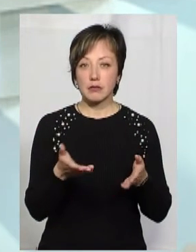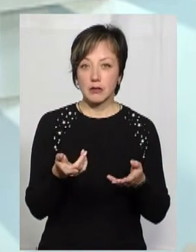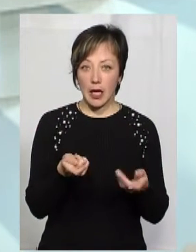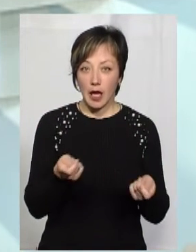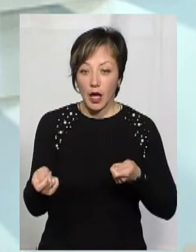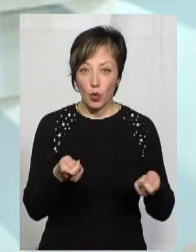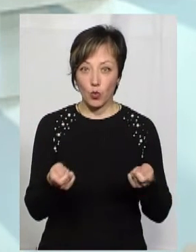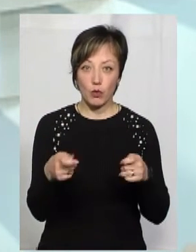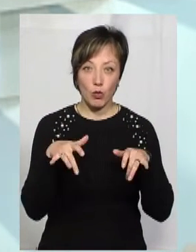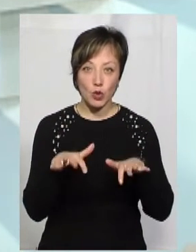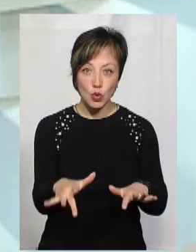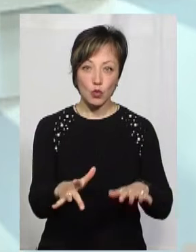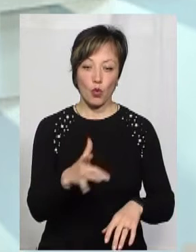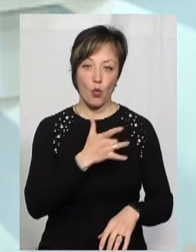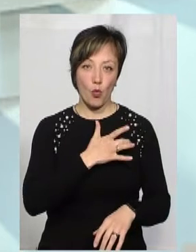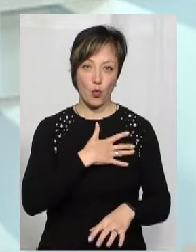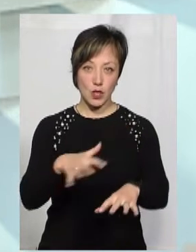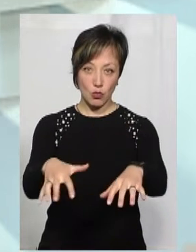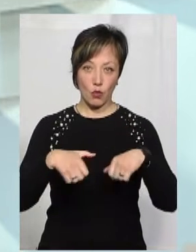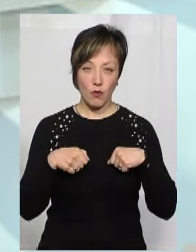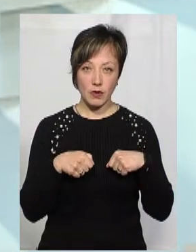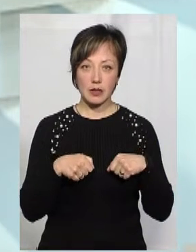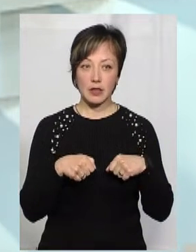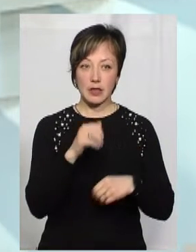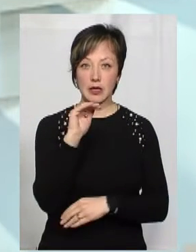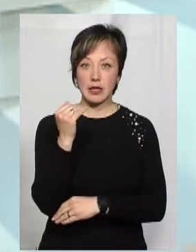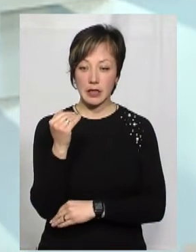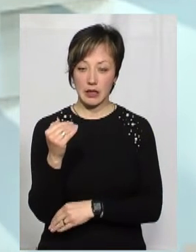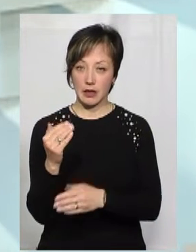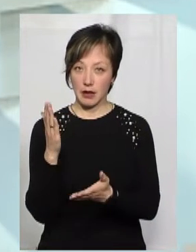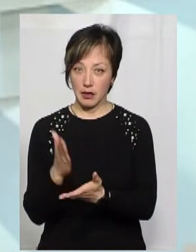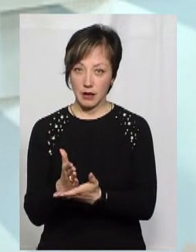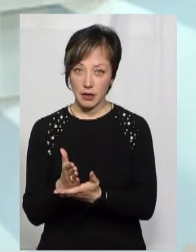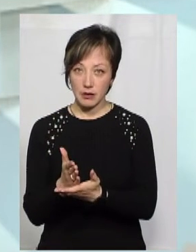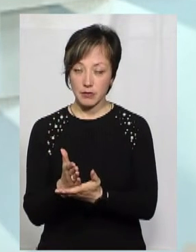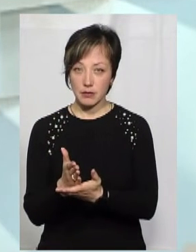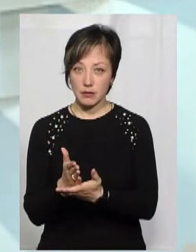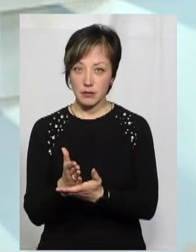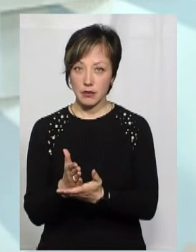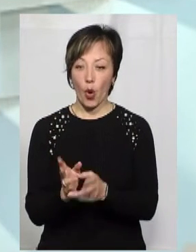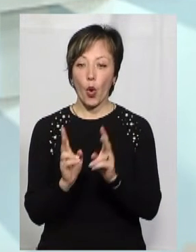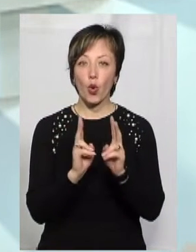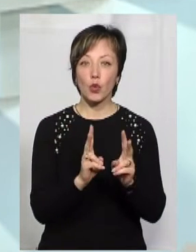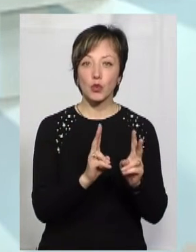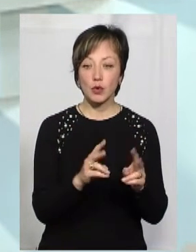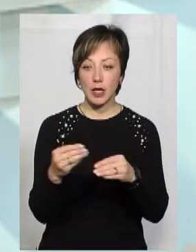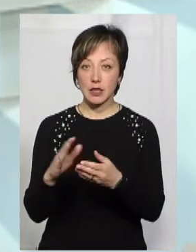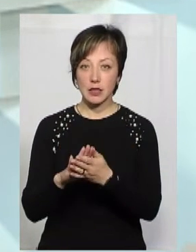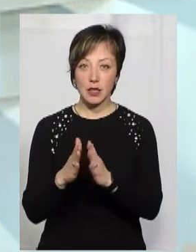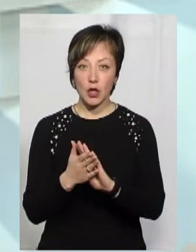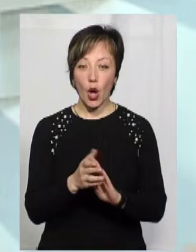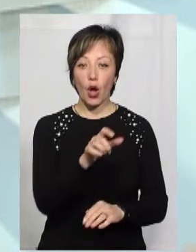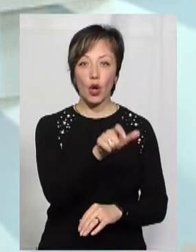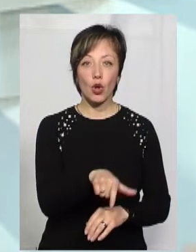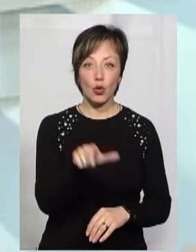регулює процедуру усиновлення. Де береться дитина на усиновлення, для усиновлення, хто їй надає статус. І